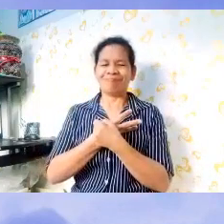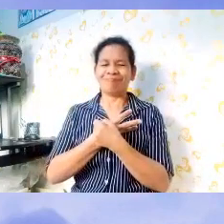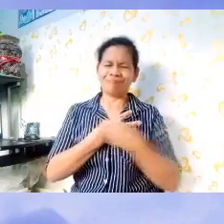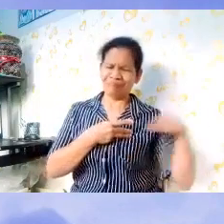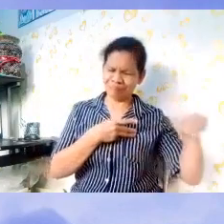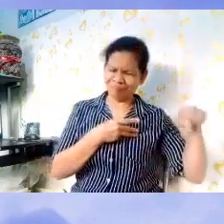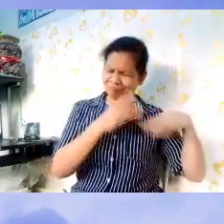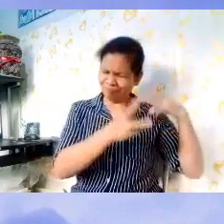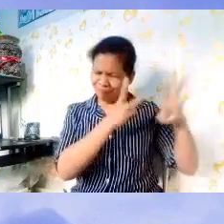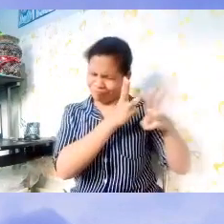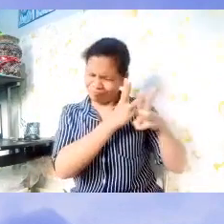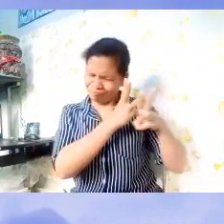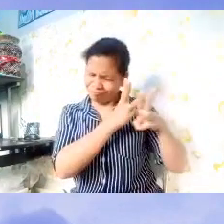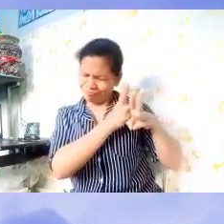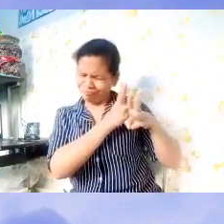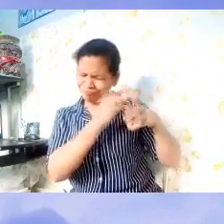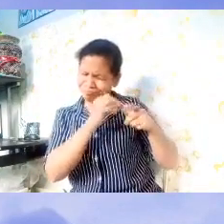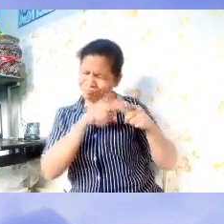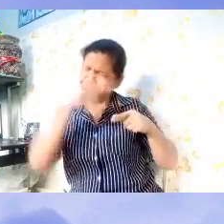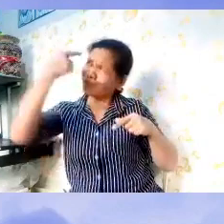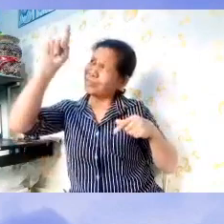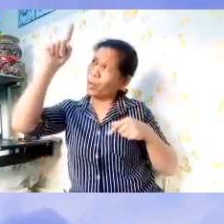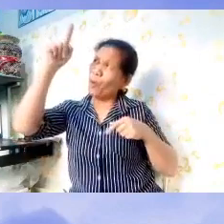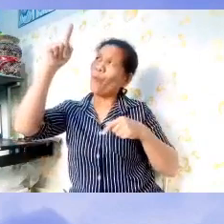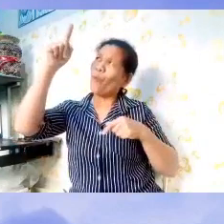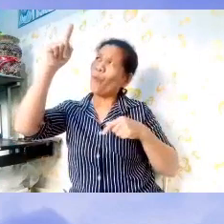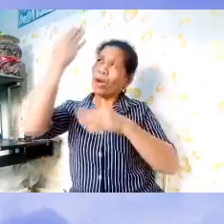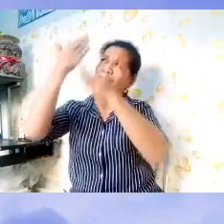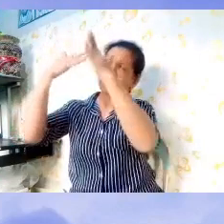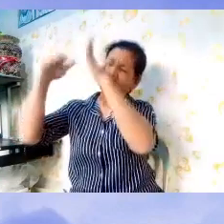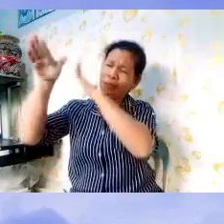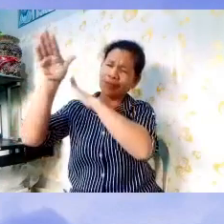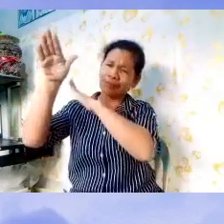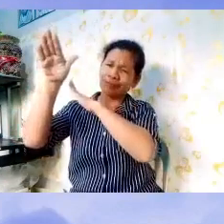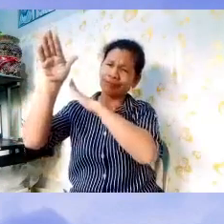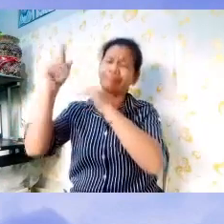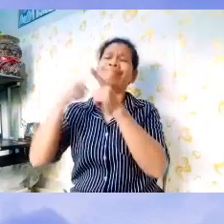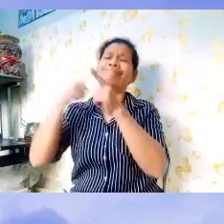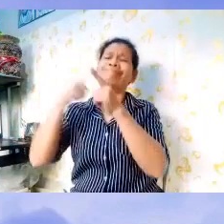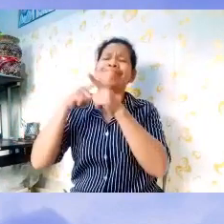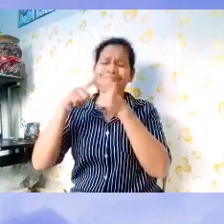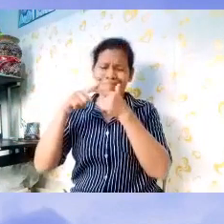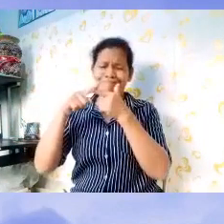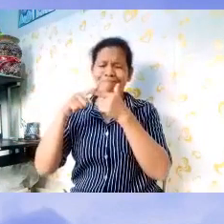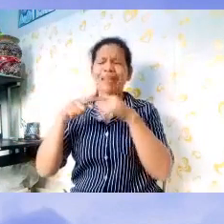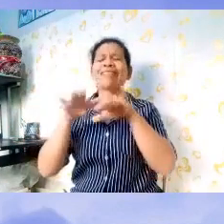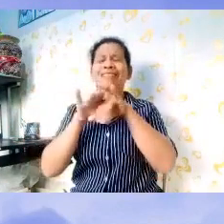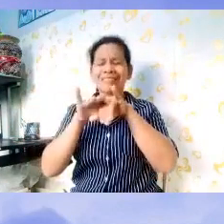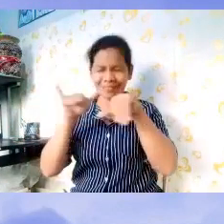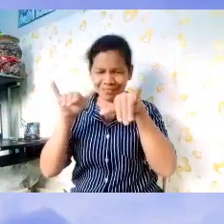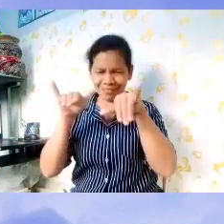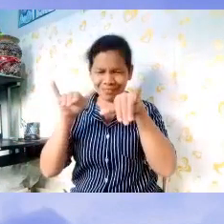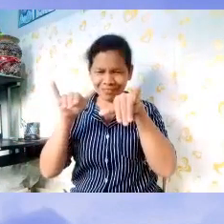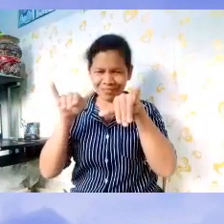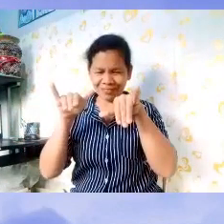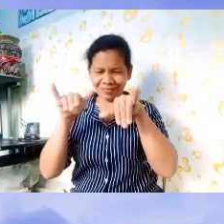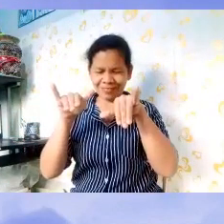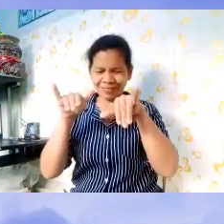saka yung langit ay tinatawag pong laman at saka